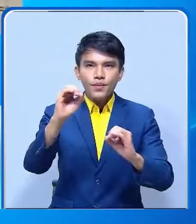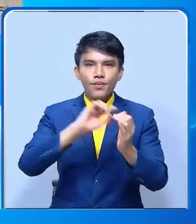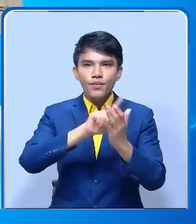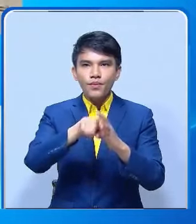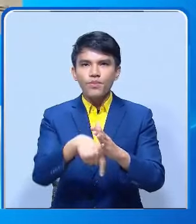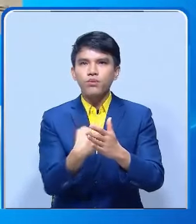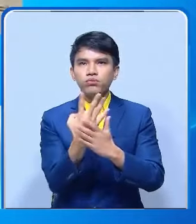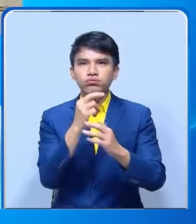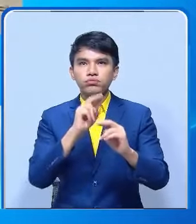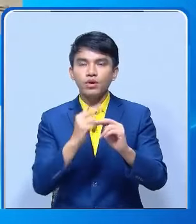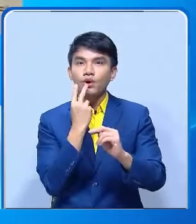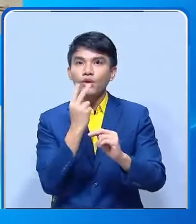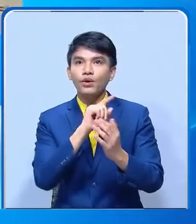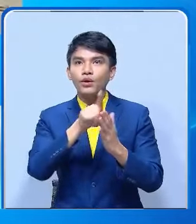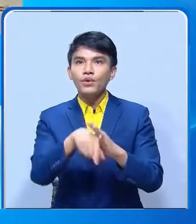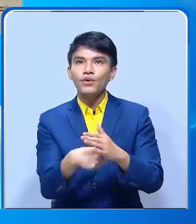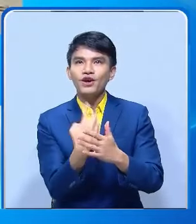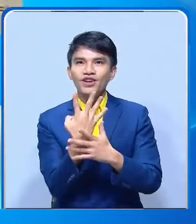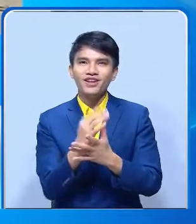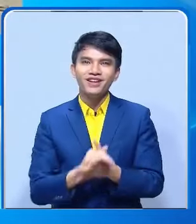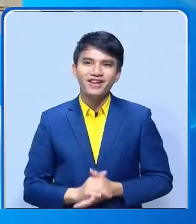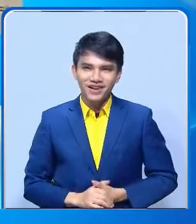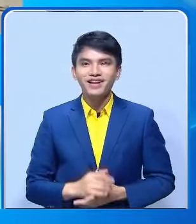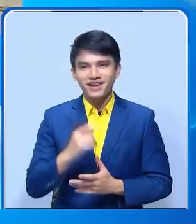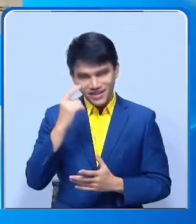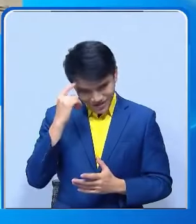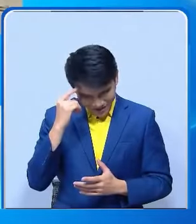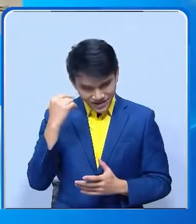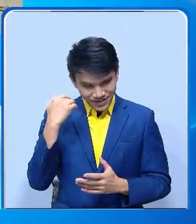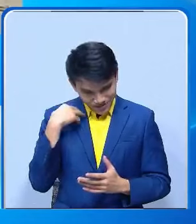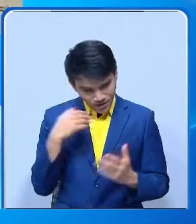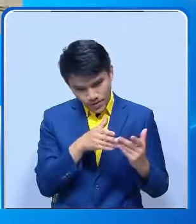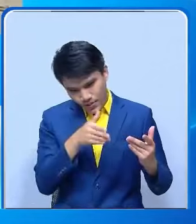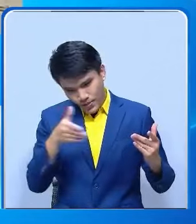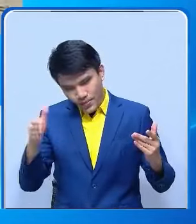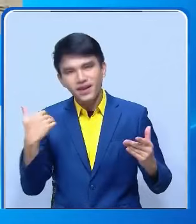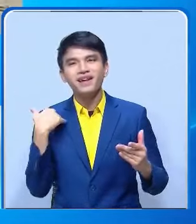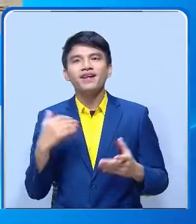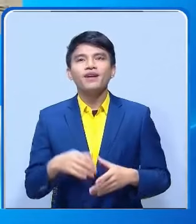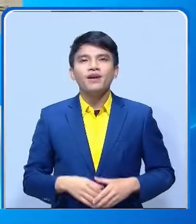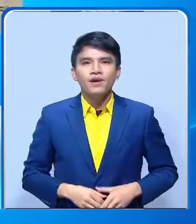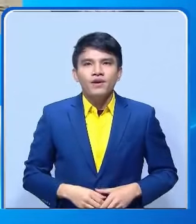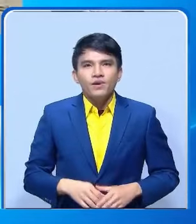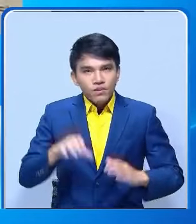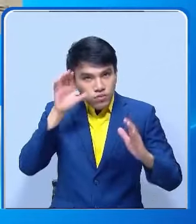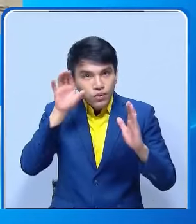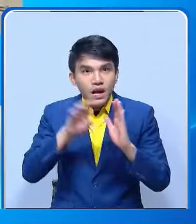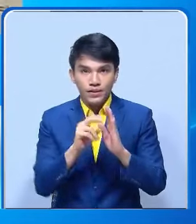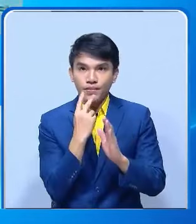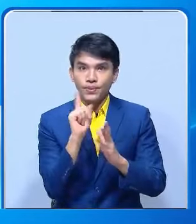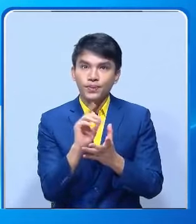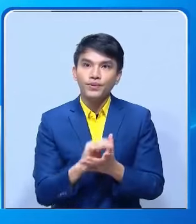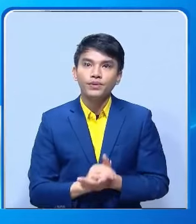ขาก็นั่งดูกัน4ชั่วโมงเนี้ยเหรอตอนไปดูกล้องวงจรปิด เขาก็คงอาจจะแบบว่ามีฟาดภาพอะไรบ้างเนาะภาพบางมุมเนี่ยจะเห็นว่าต